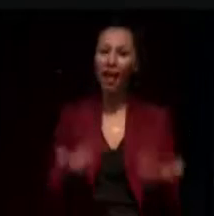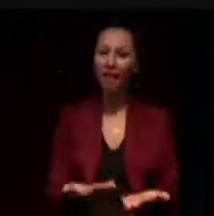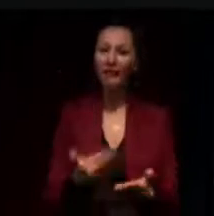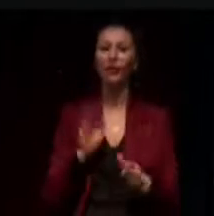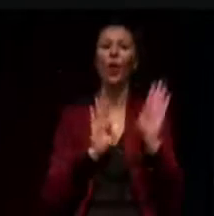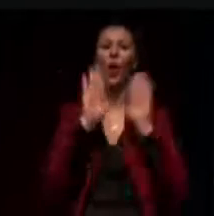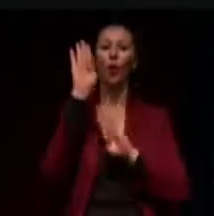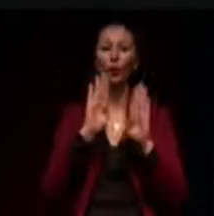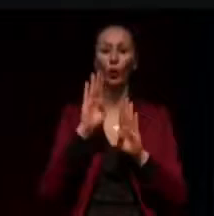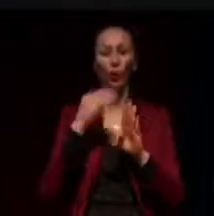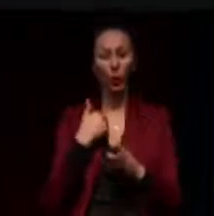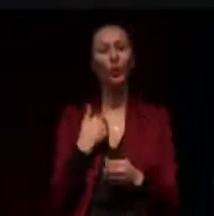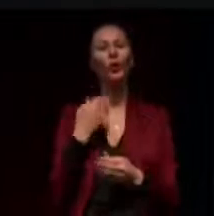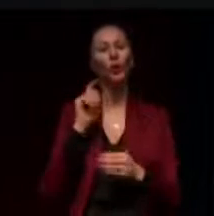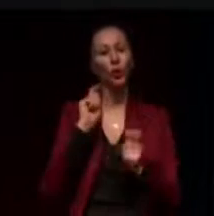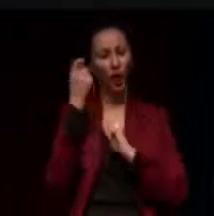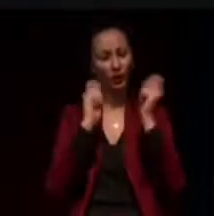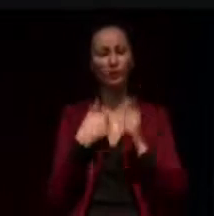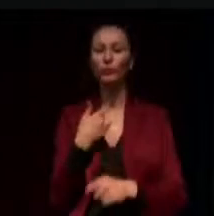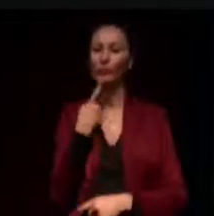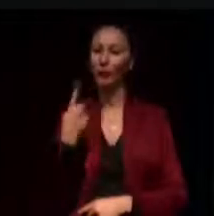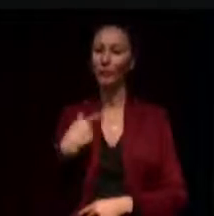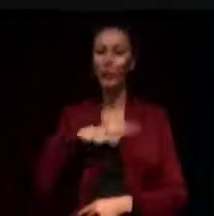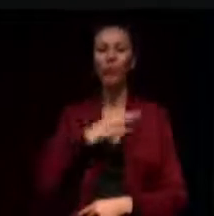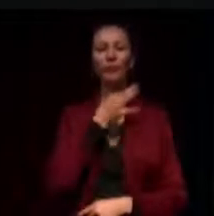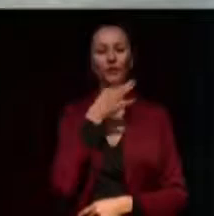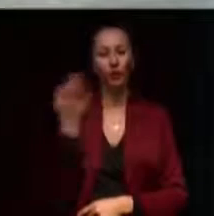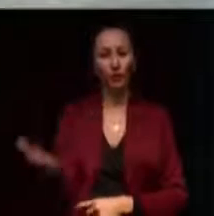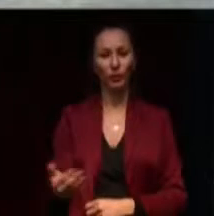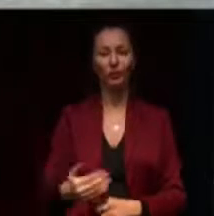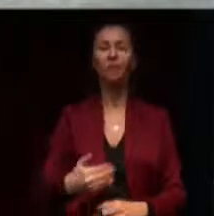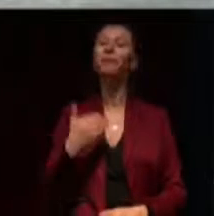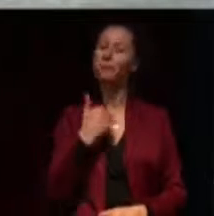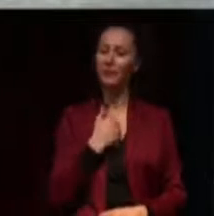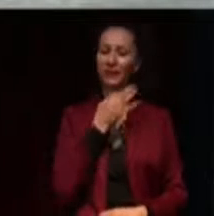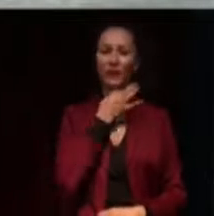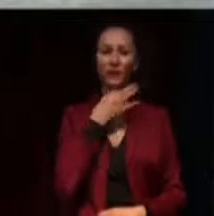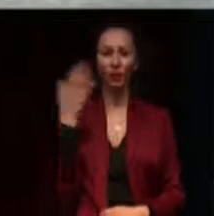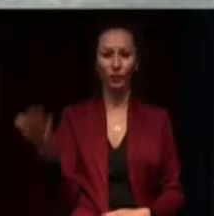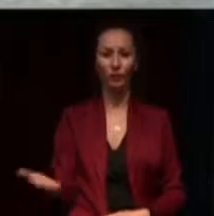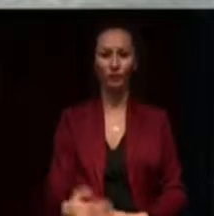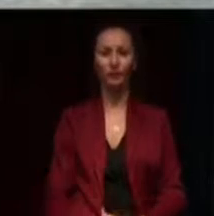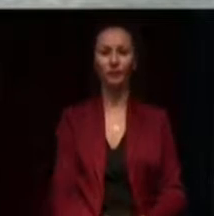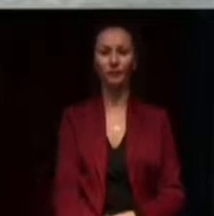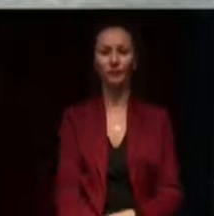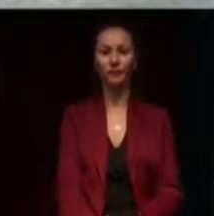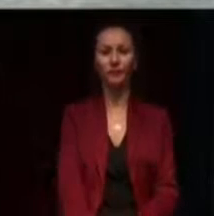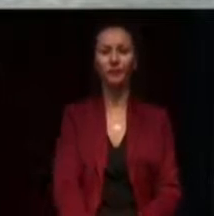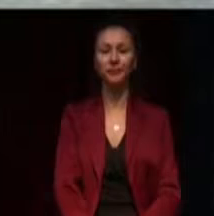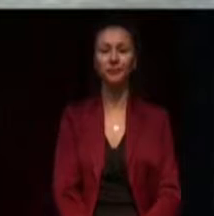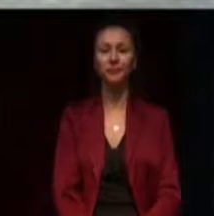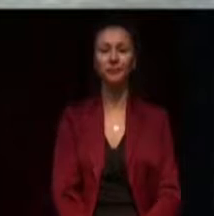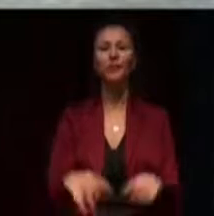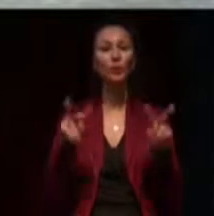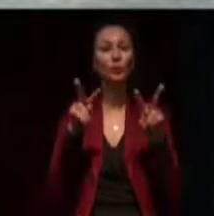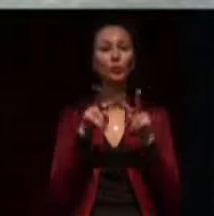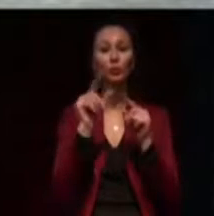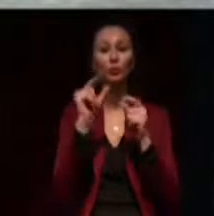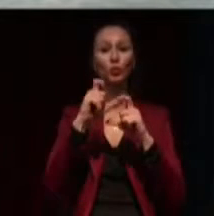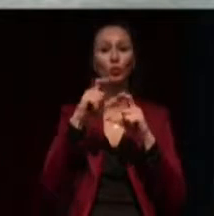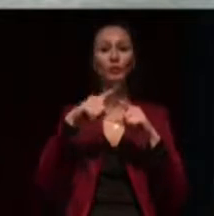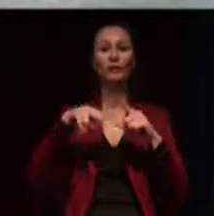oyu kullanacağımı, kabul oyu kullanacağımı ifade ediyorum. Teşekkür ederim. Evet, biz de teşekkür ediyoruz. Mustafa Bey